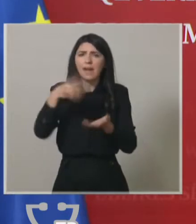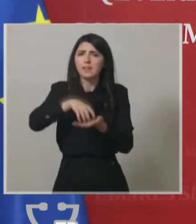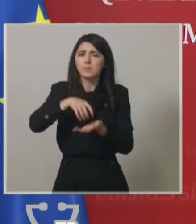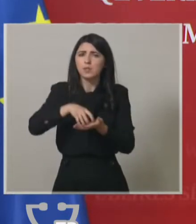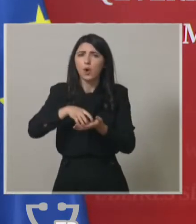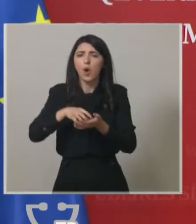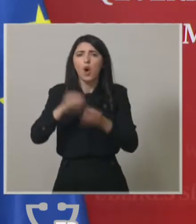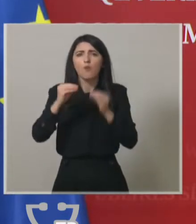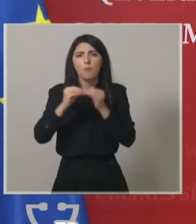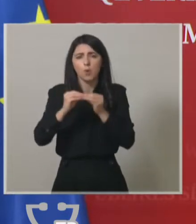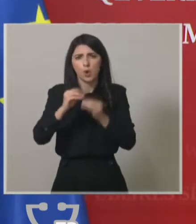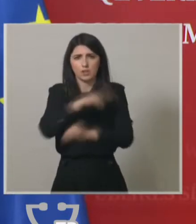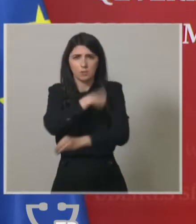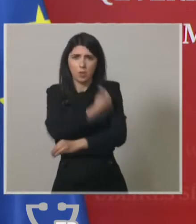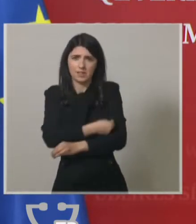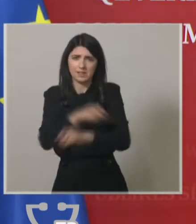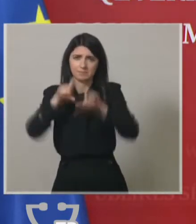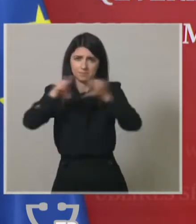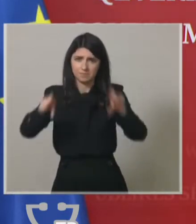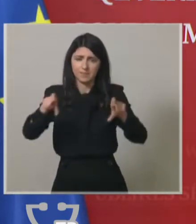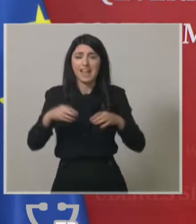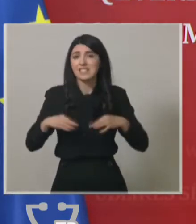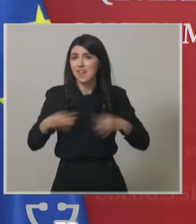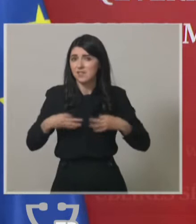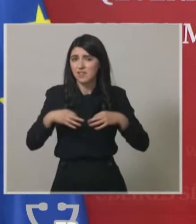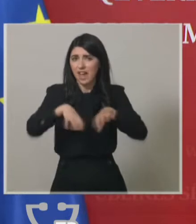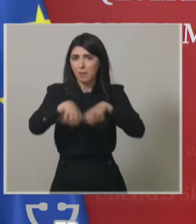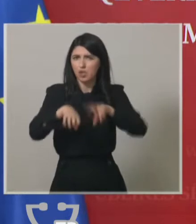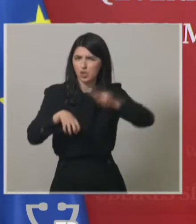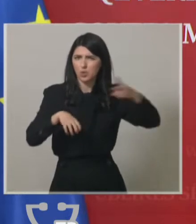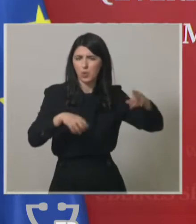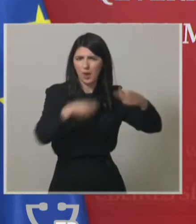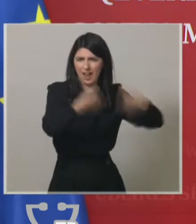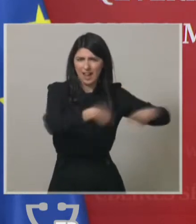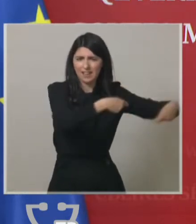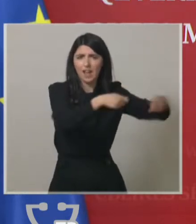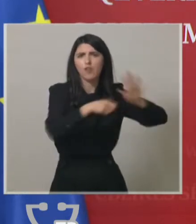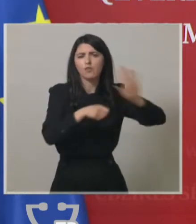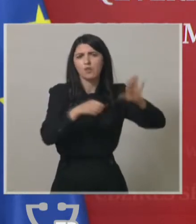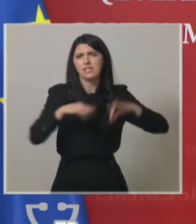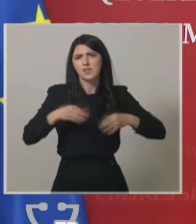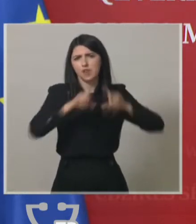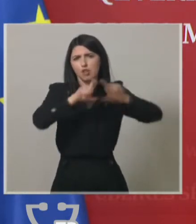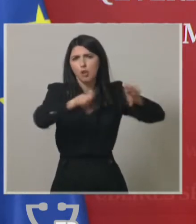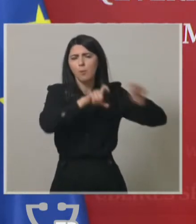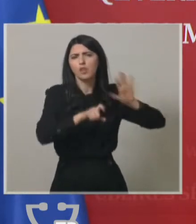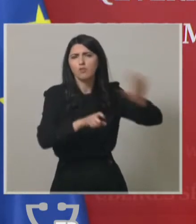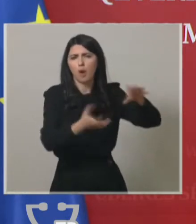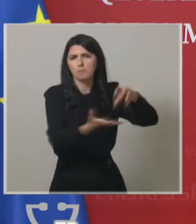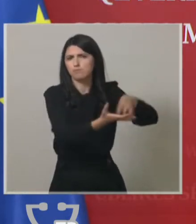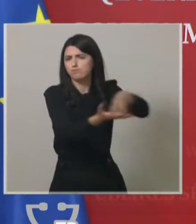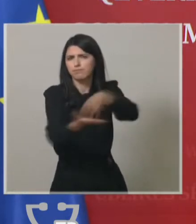во Букурешт. Здравствените работници од другите градови во здравствените домови во рамките на